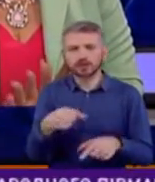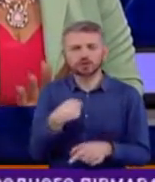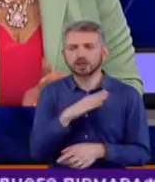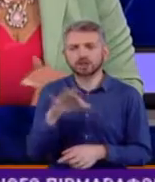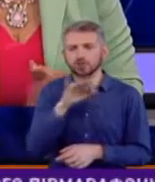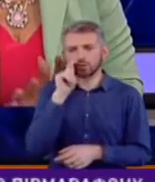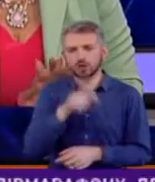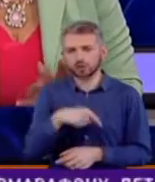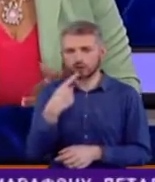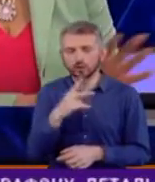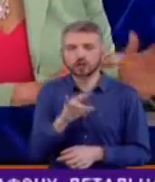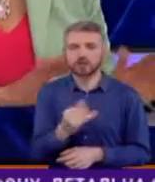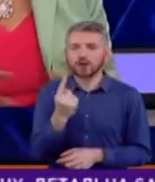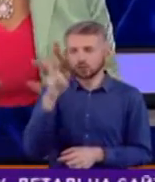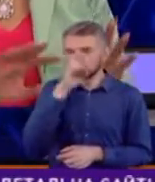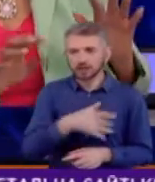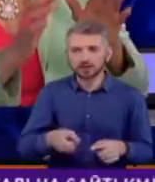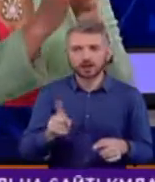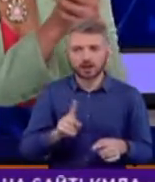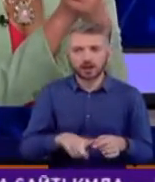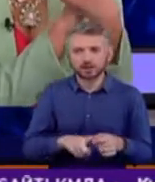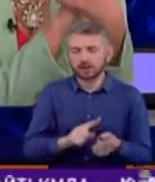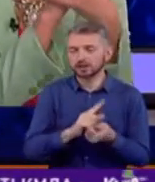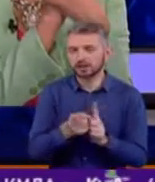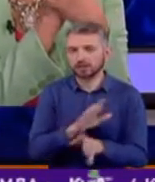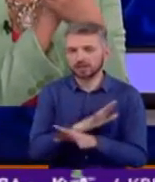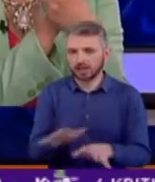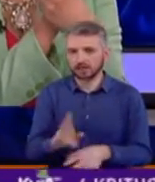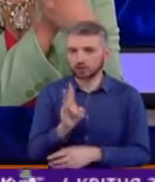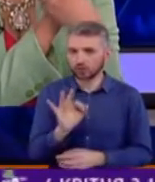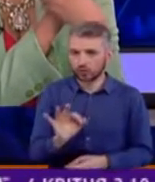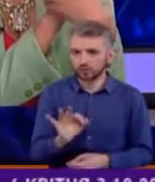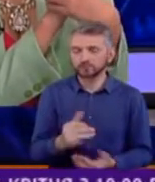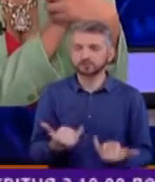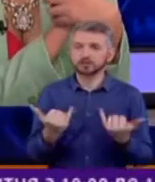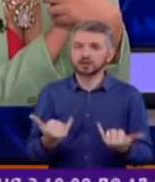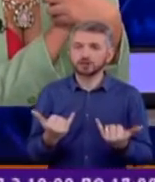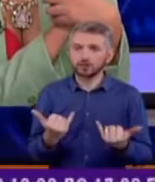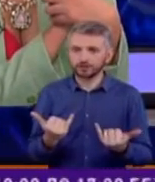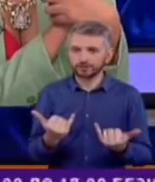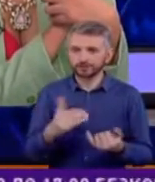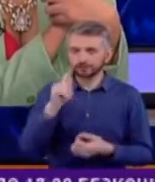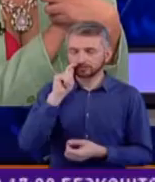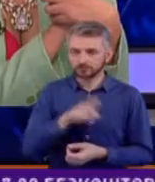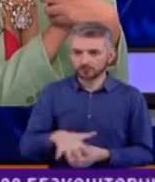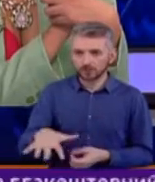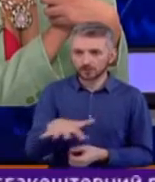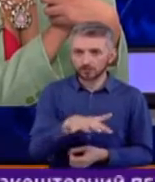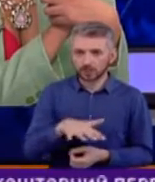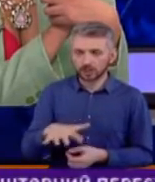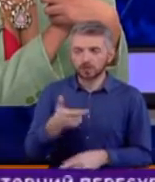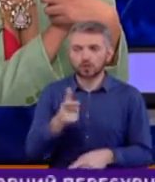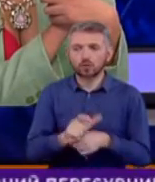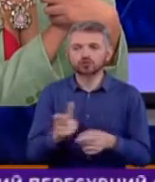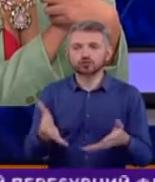про Украину говорю, ни в одной стране это принципиально не меняется. Но на сегодня в Украине